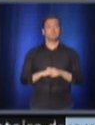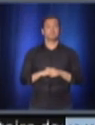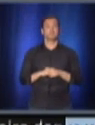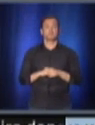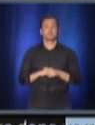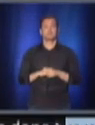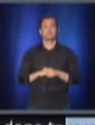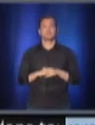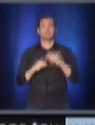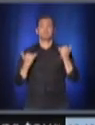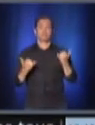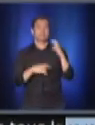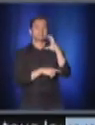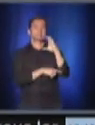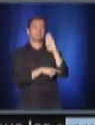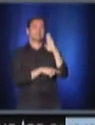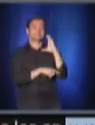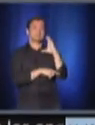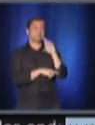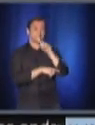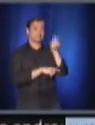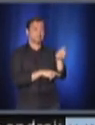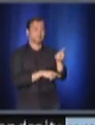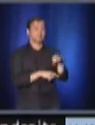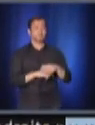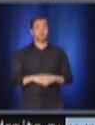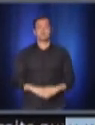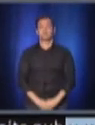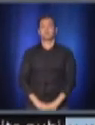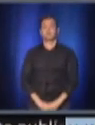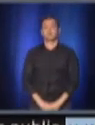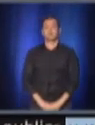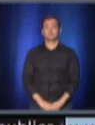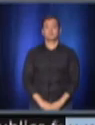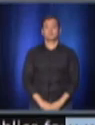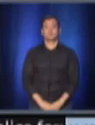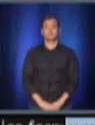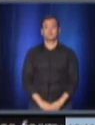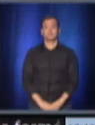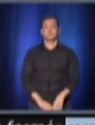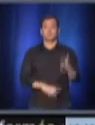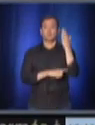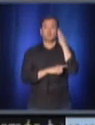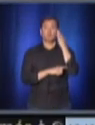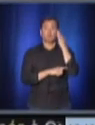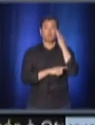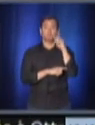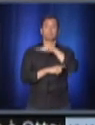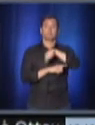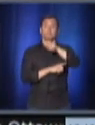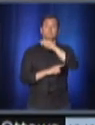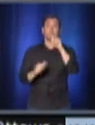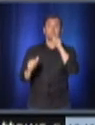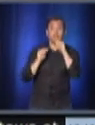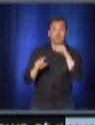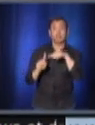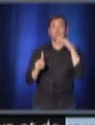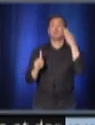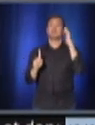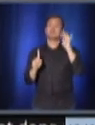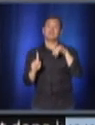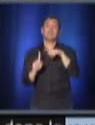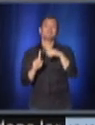hormis les bars et restaurants, nous entendions également qu'il y avait une manifestation à Mont-Royal, Ville-Mont-Royal.